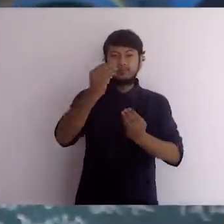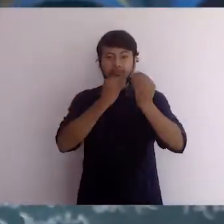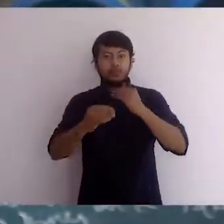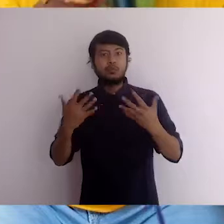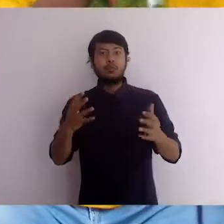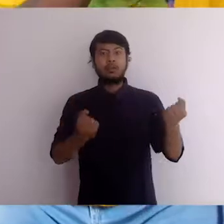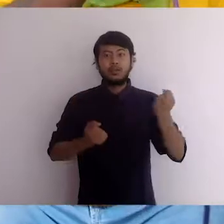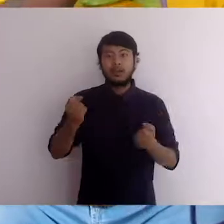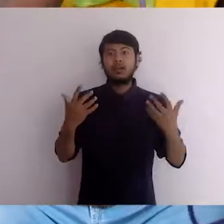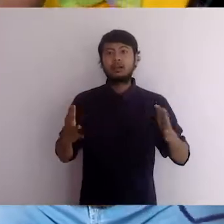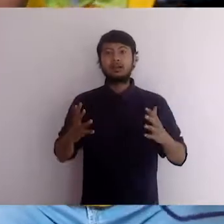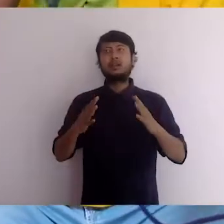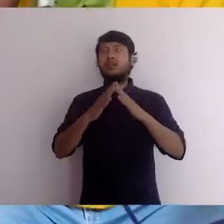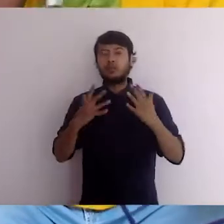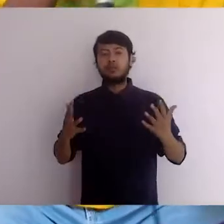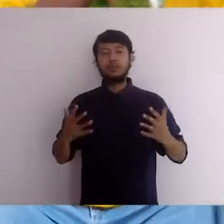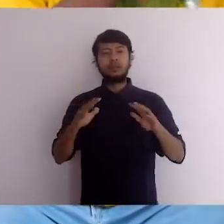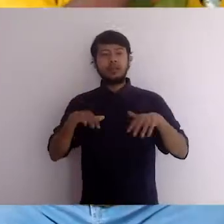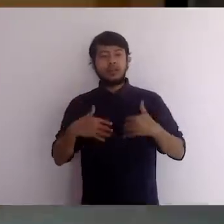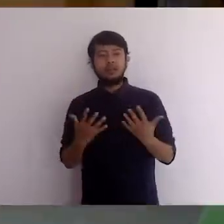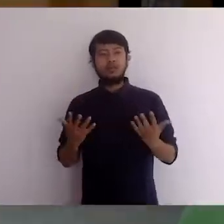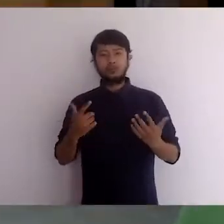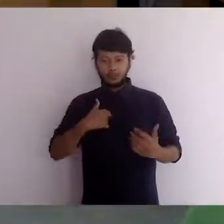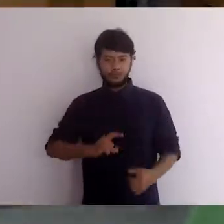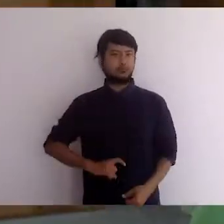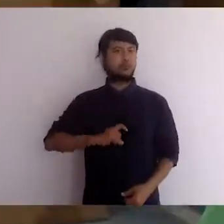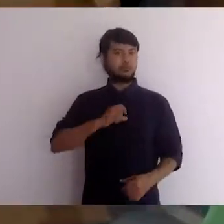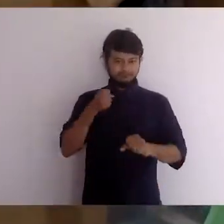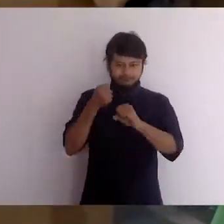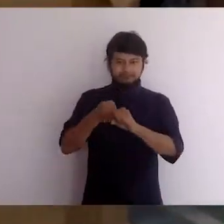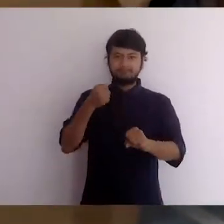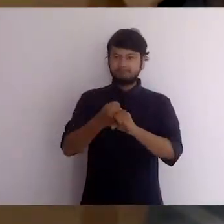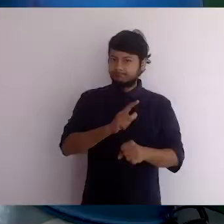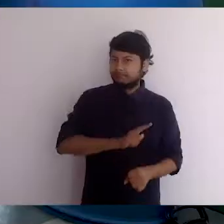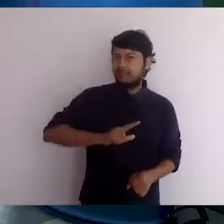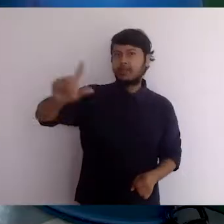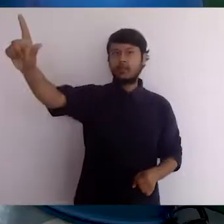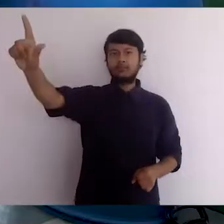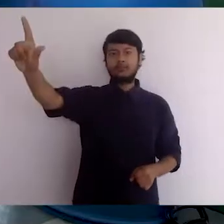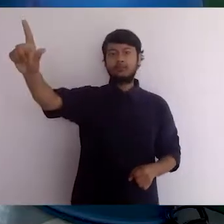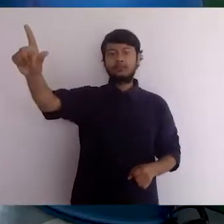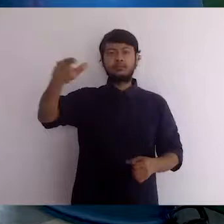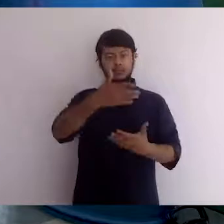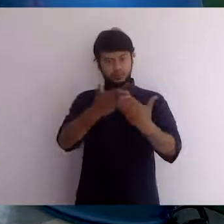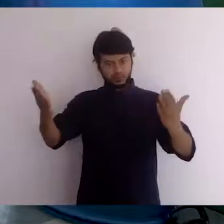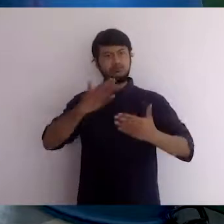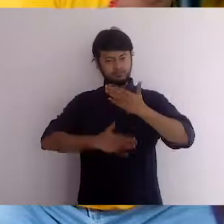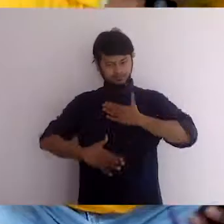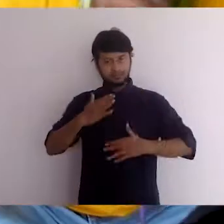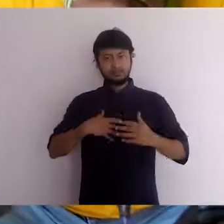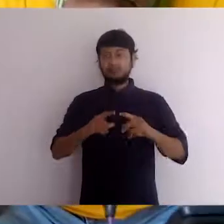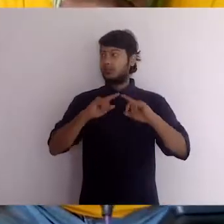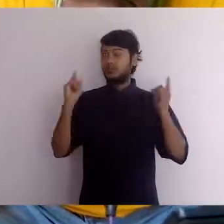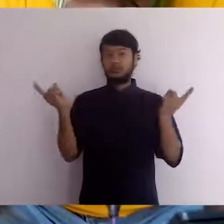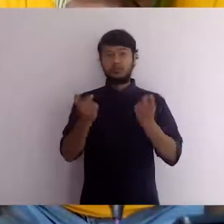जीव कैसा। ऐसा सवाल करता मन, पर ये हौसला ना छोड़ेंगे हम, लड़ेंगे मरने तक बैठ के घर। तू कर सबर,